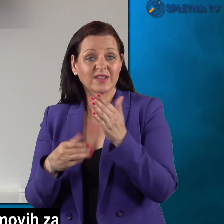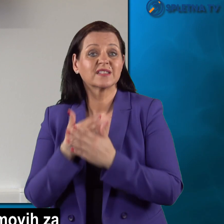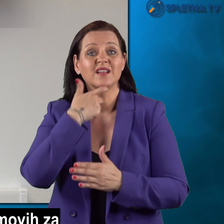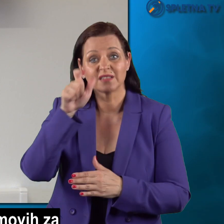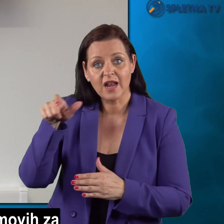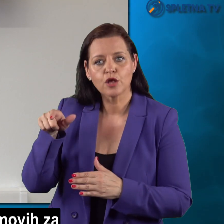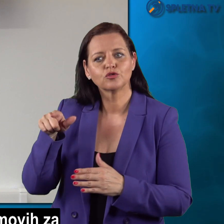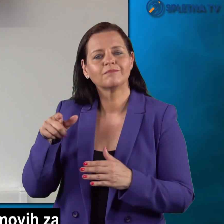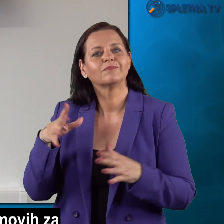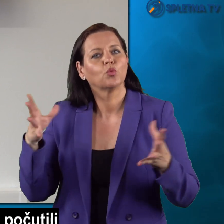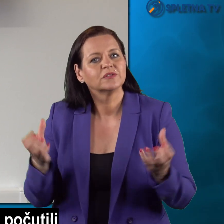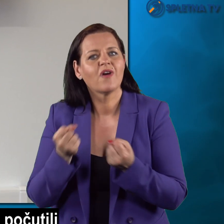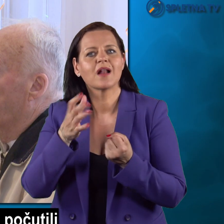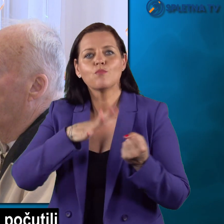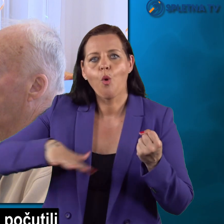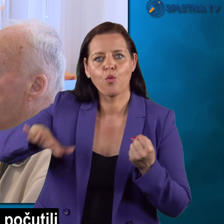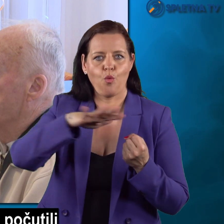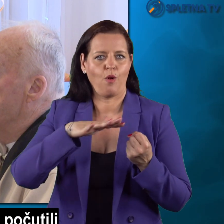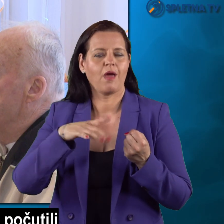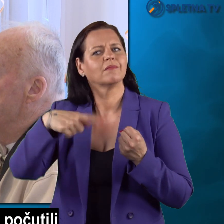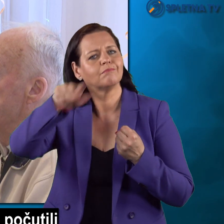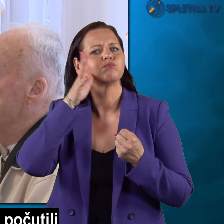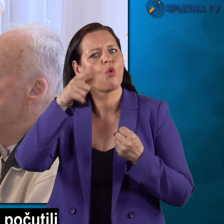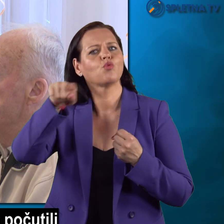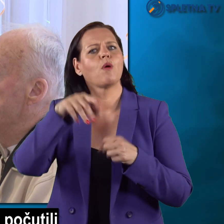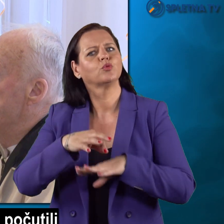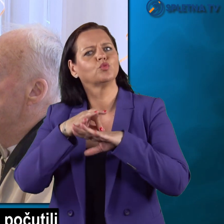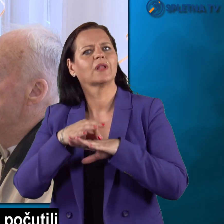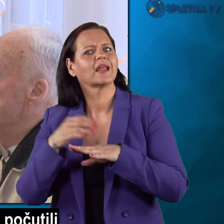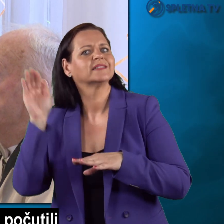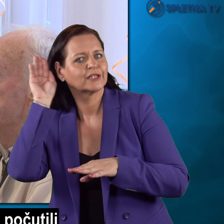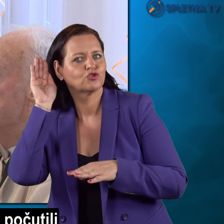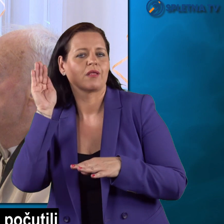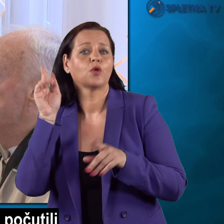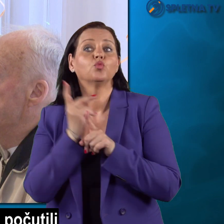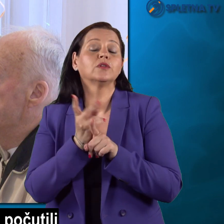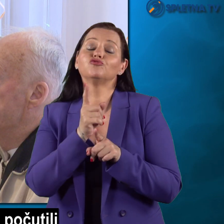ustvarimo okolje, kjer se bodo počutili slišane, tudi če ne slišijo.